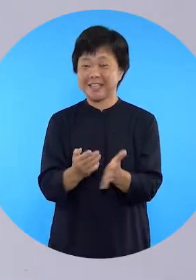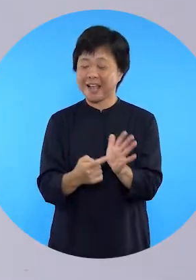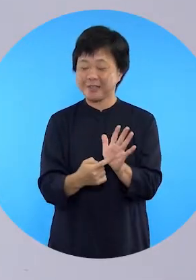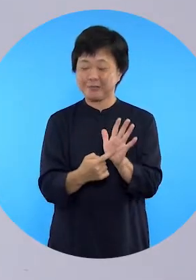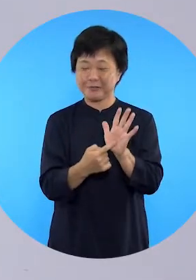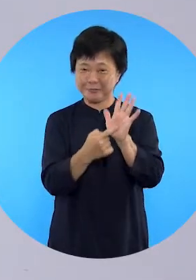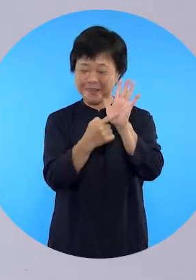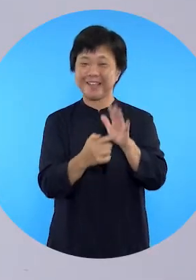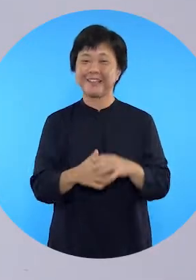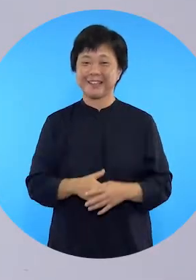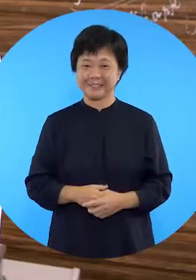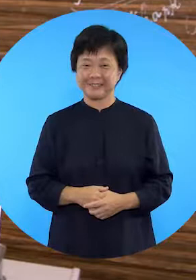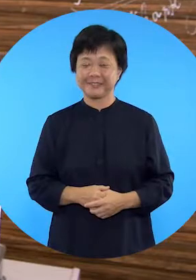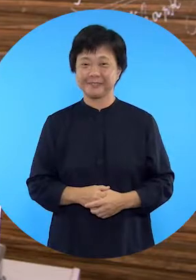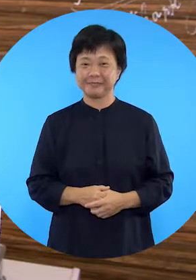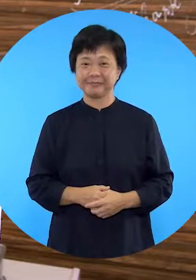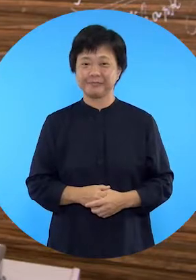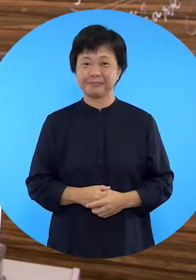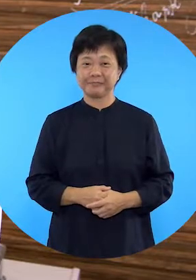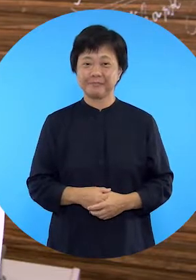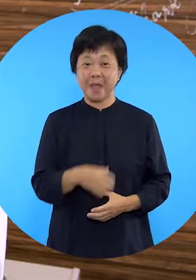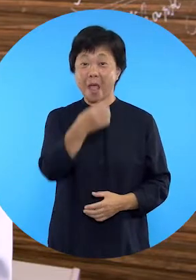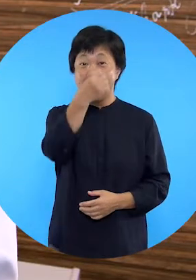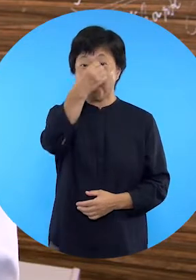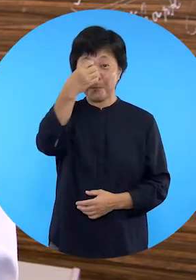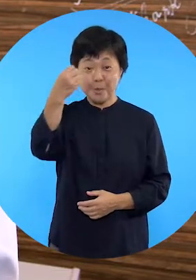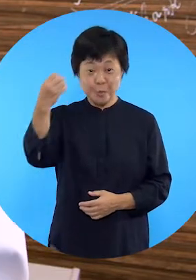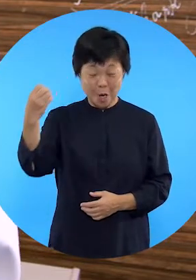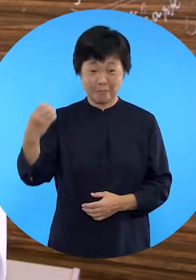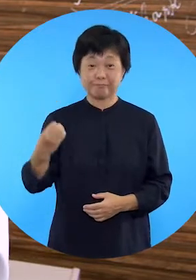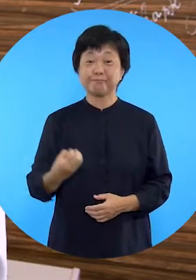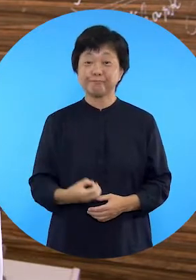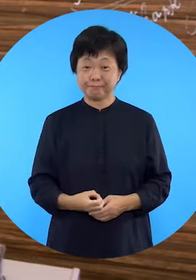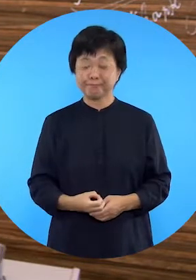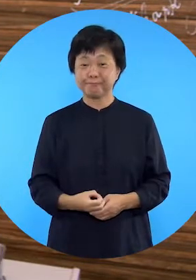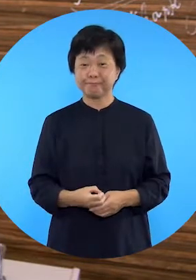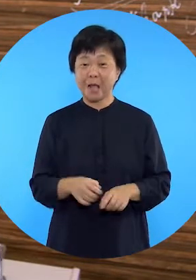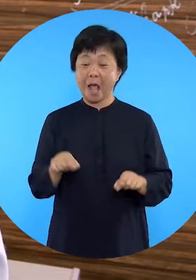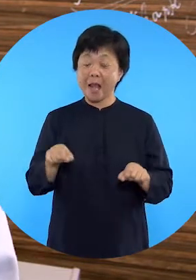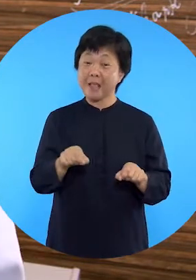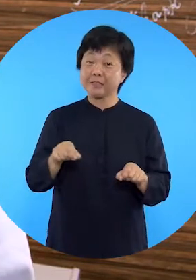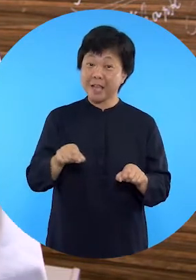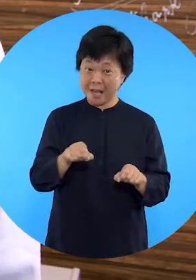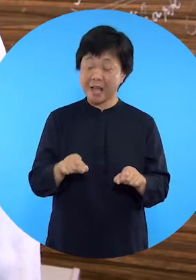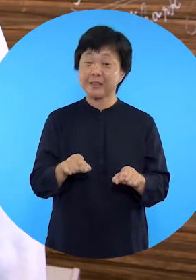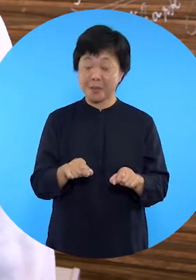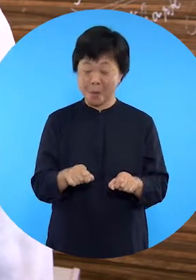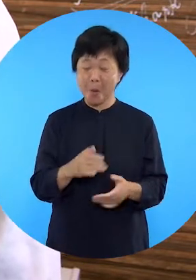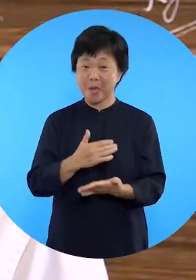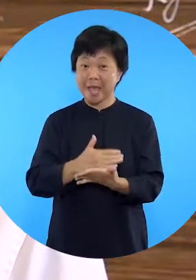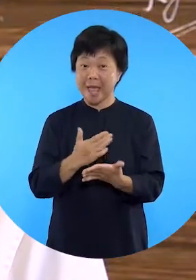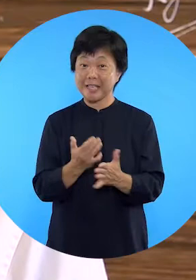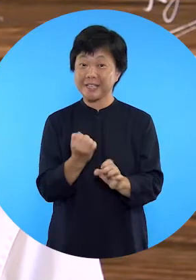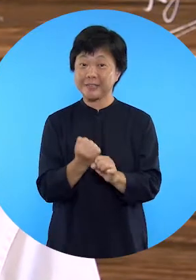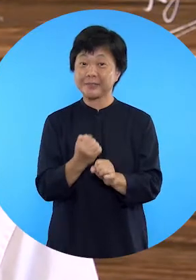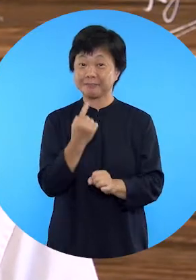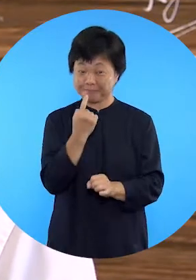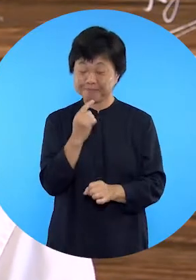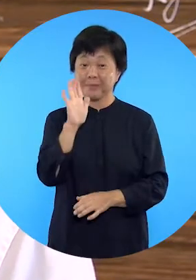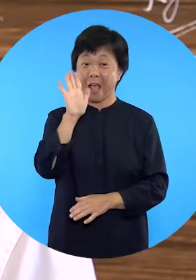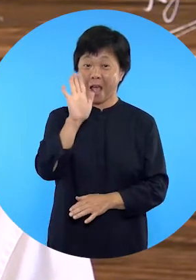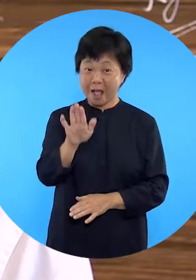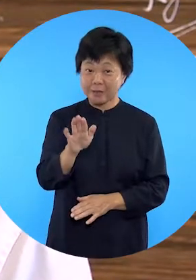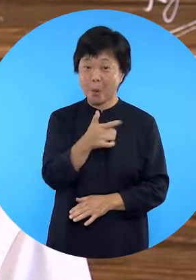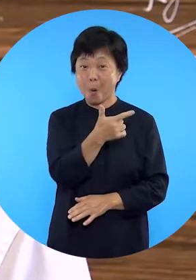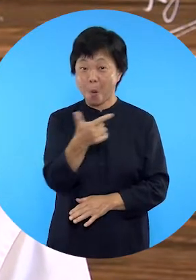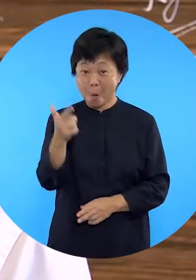有名かなと思っております。ミシュラン、星付きミシュランのレストランのデザートパティシエをやっていました。その後に、